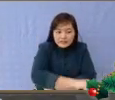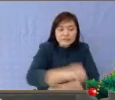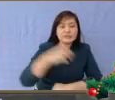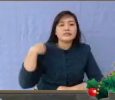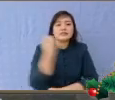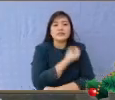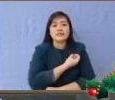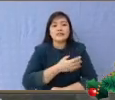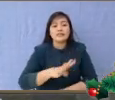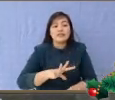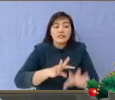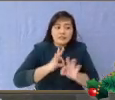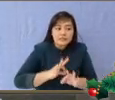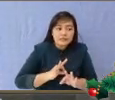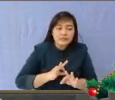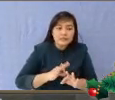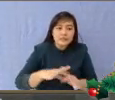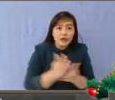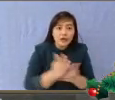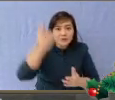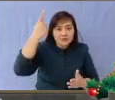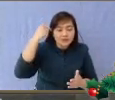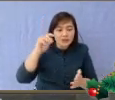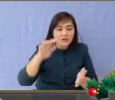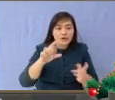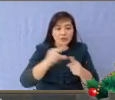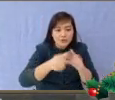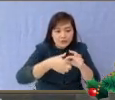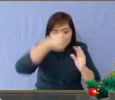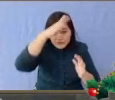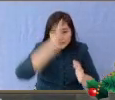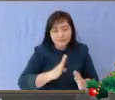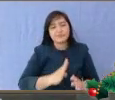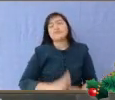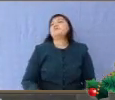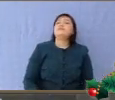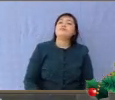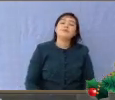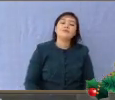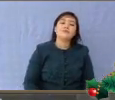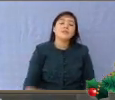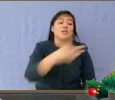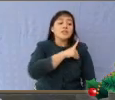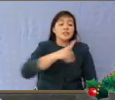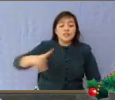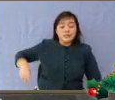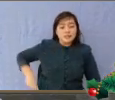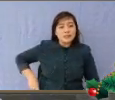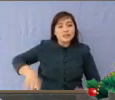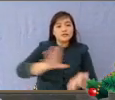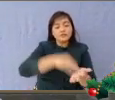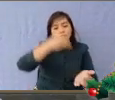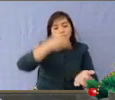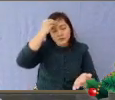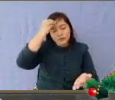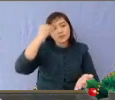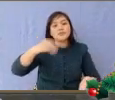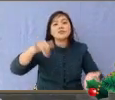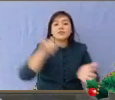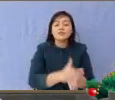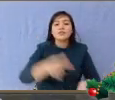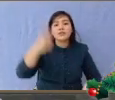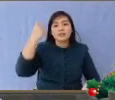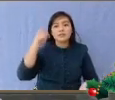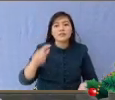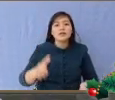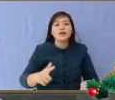Now listen, David learned that the greatest conqueror of fear is